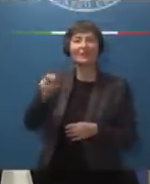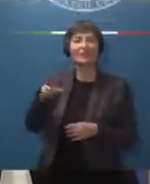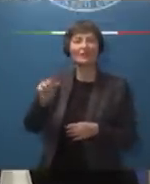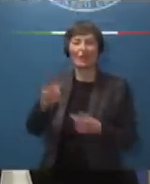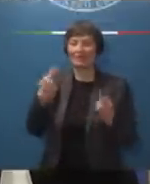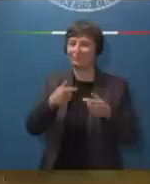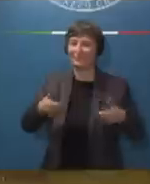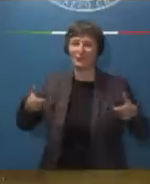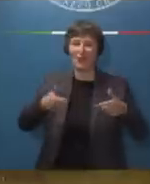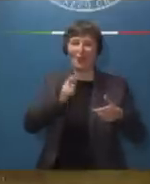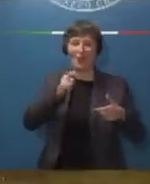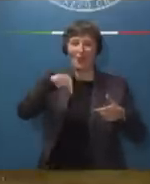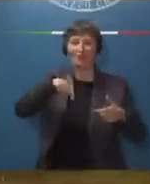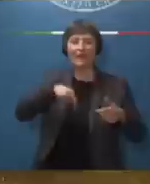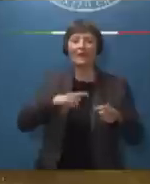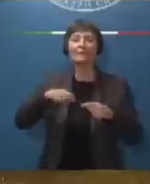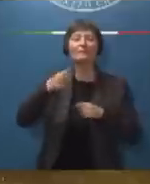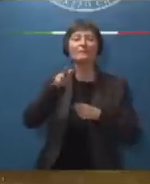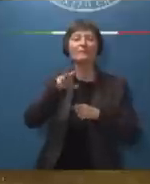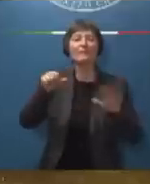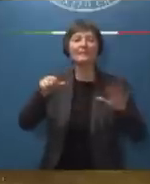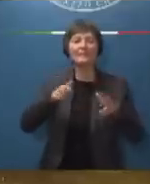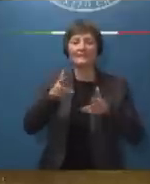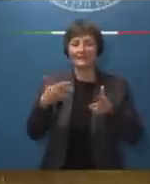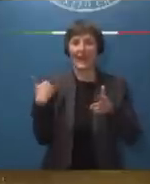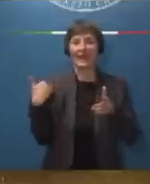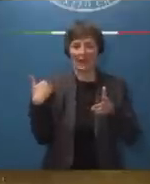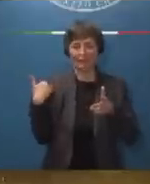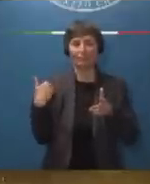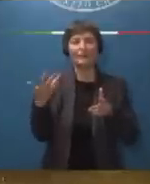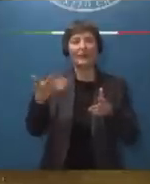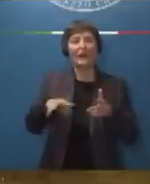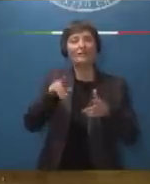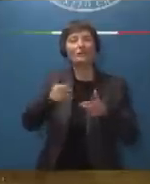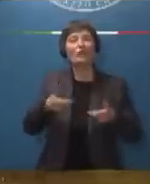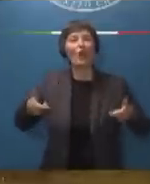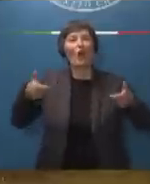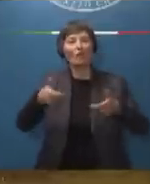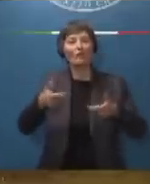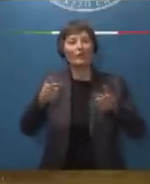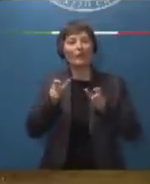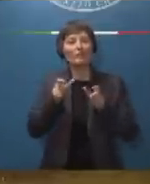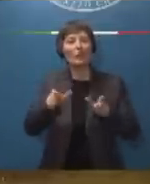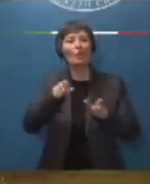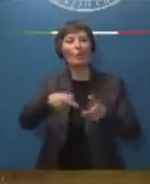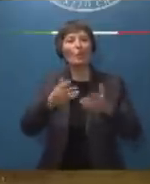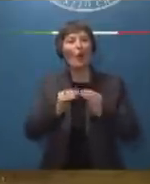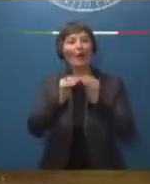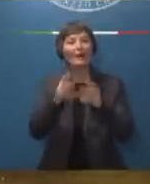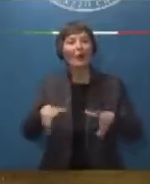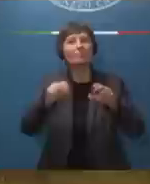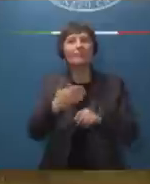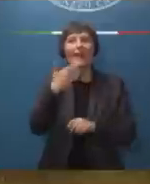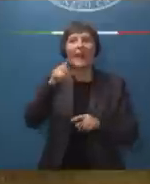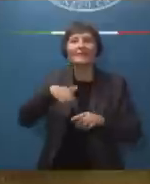conferenza il 26 aprile c'è stata la conferenza sulla ricostruzione Grazie per la bandiera Ucraina